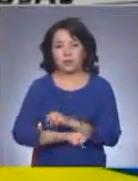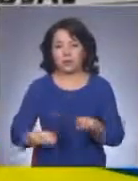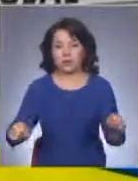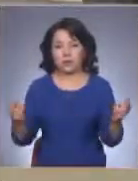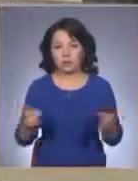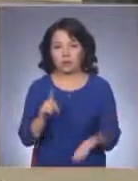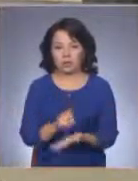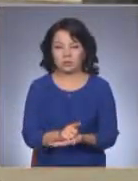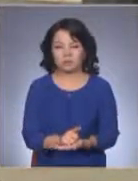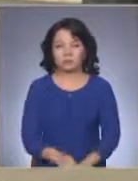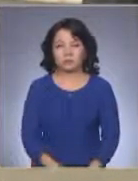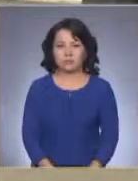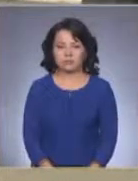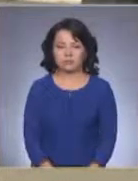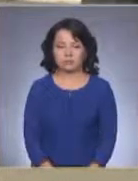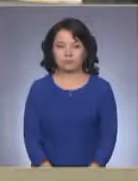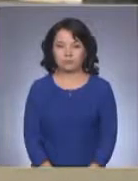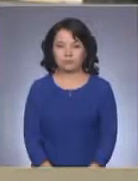тиіс.